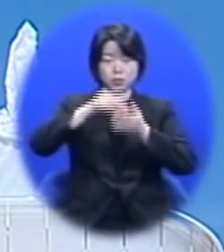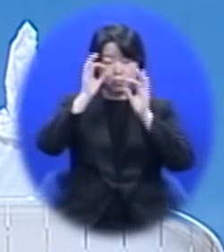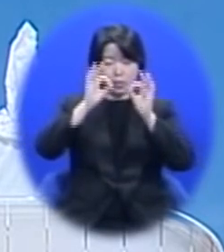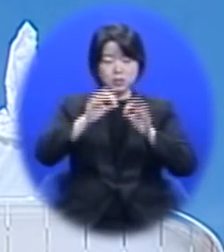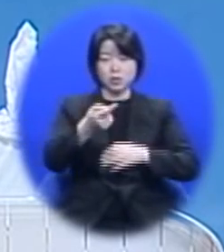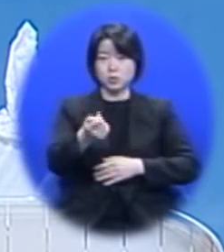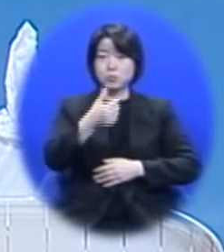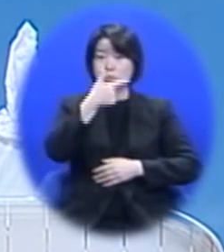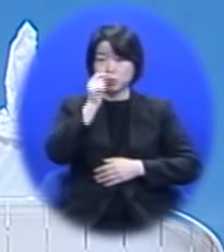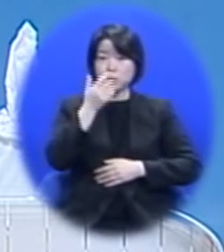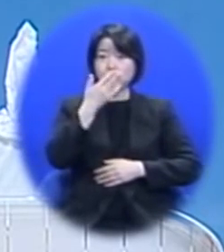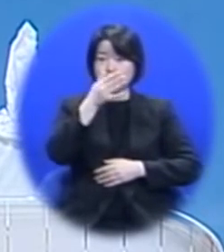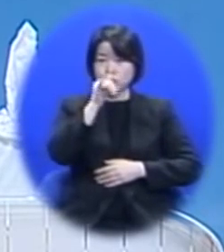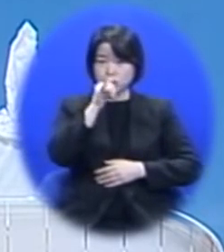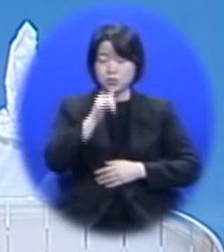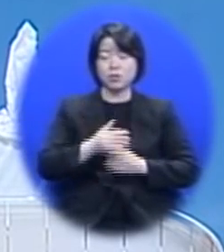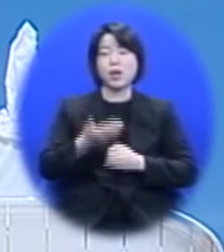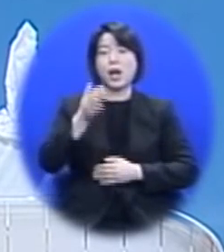하지만